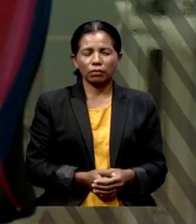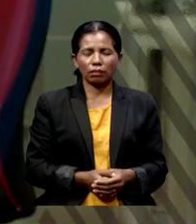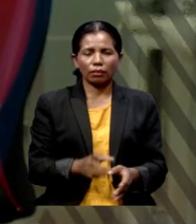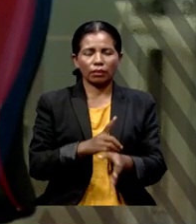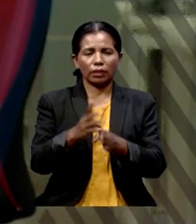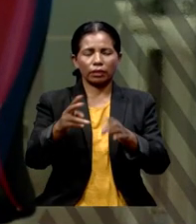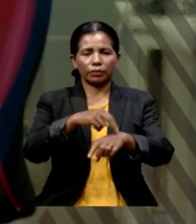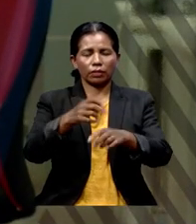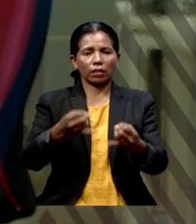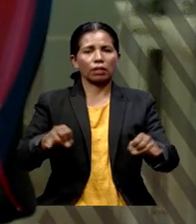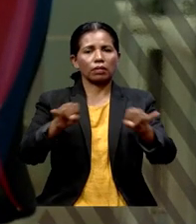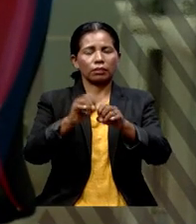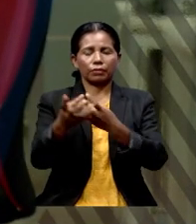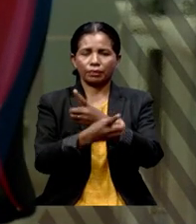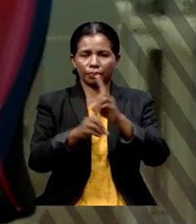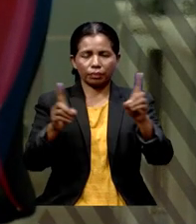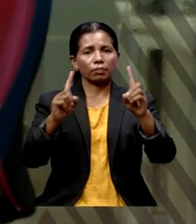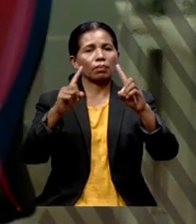Nal Institut demokra